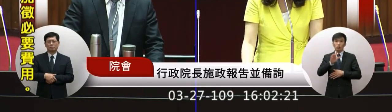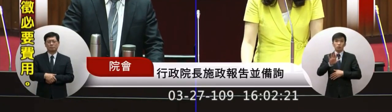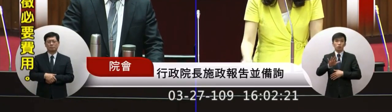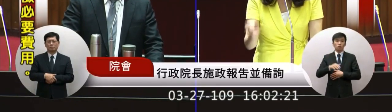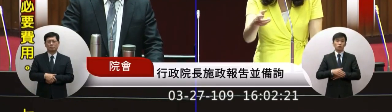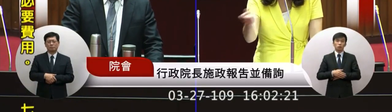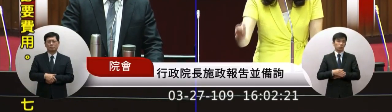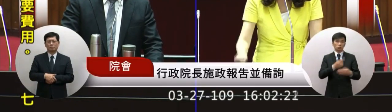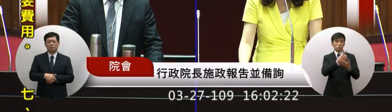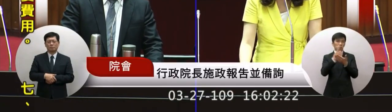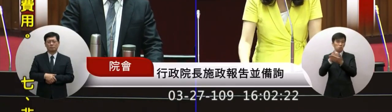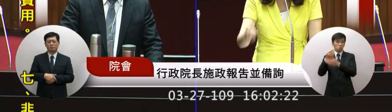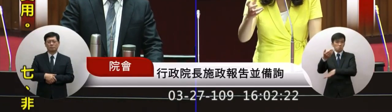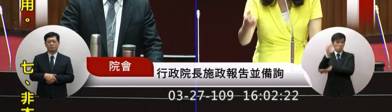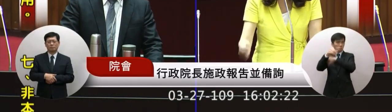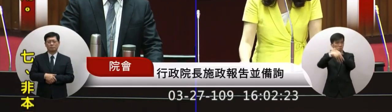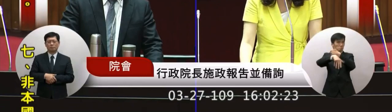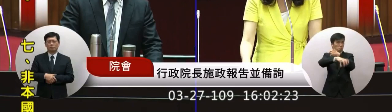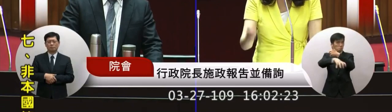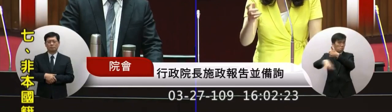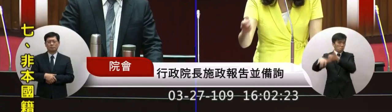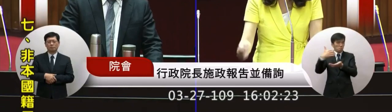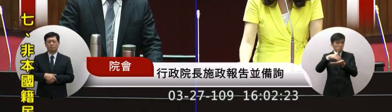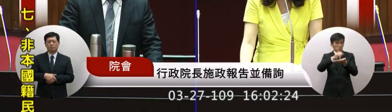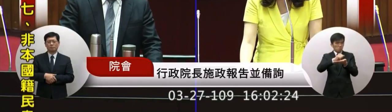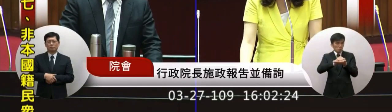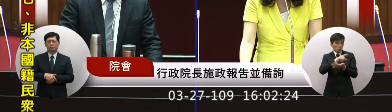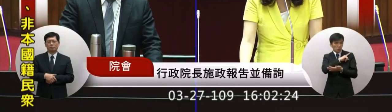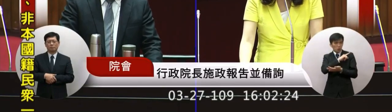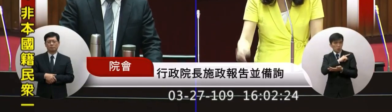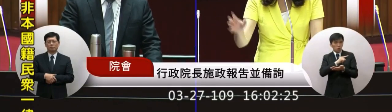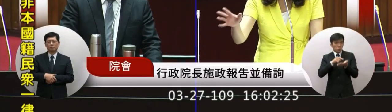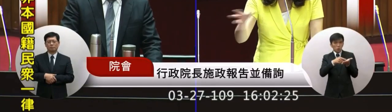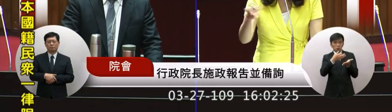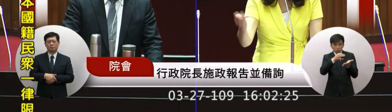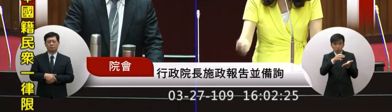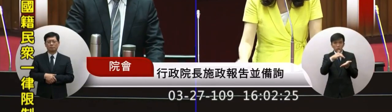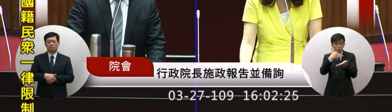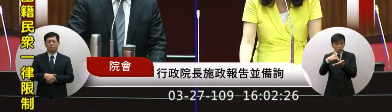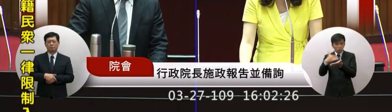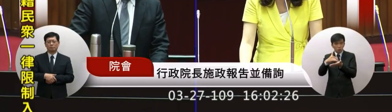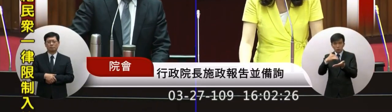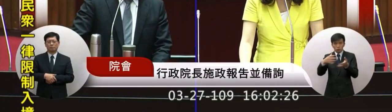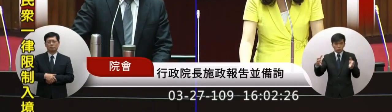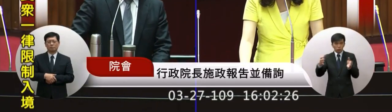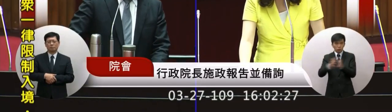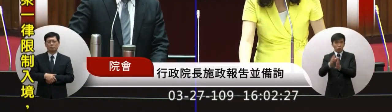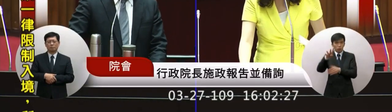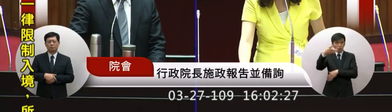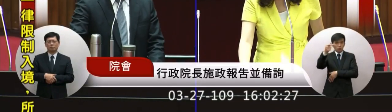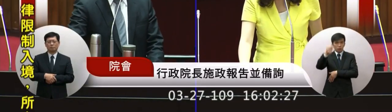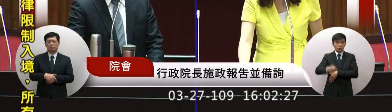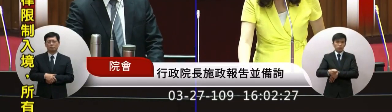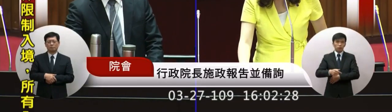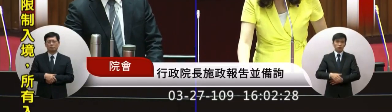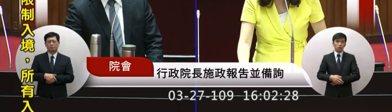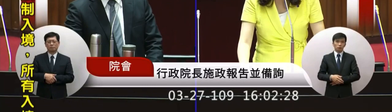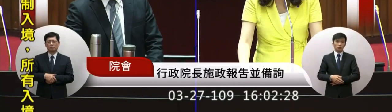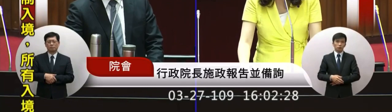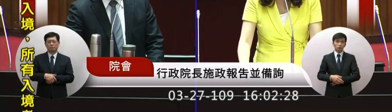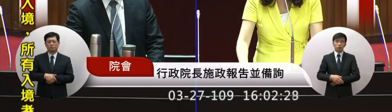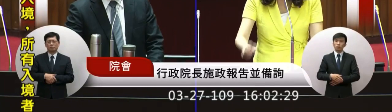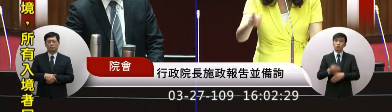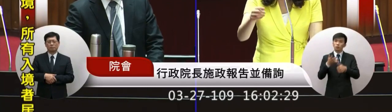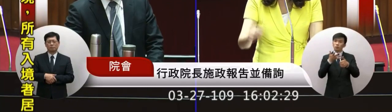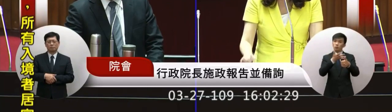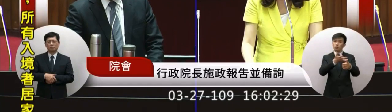部会去匀支出来，你的基金哦，你的预算内底。然后呢，嘎嘎起来戏霸也。那我现在请问一下院，